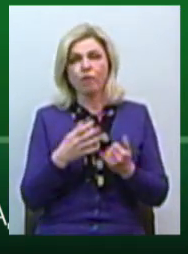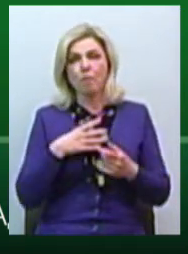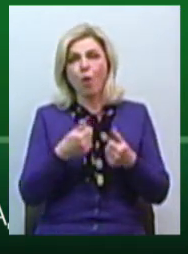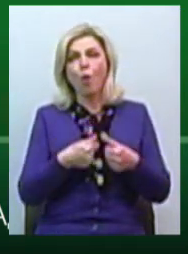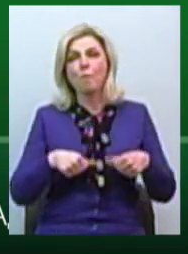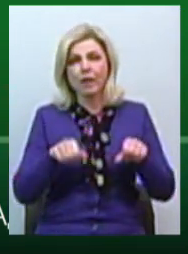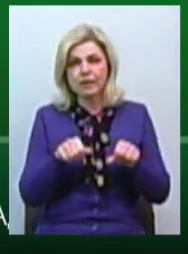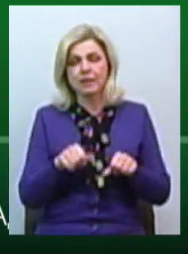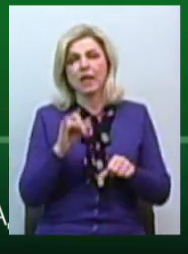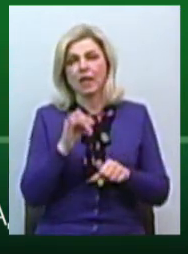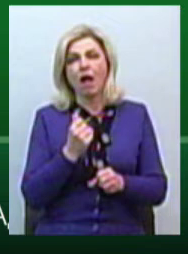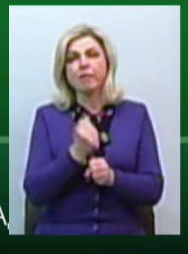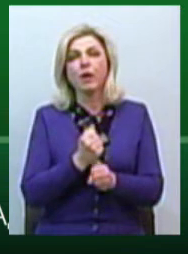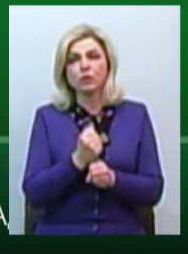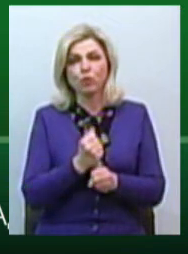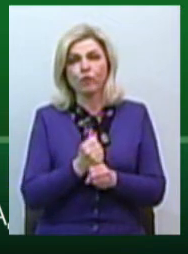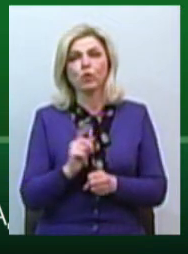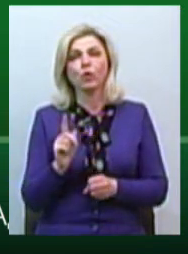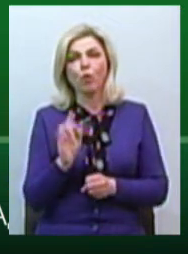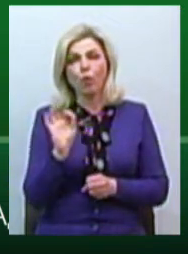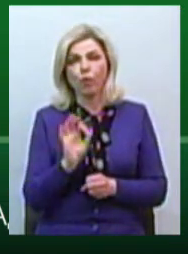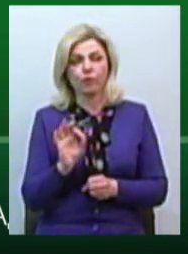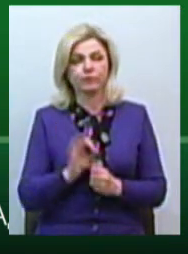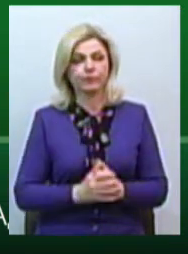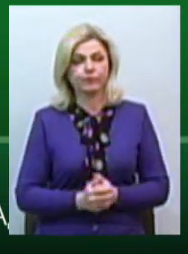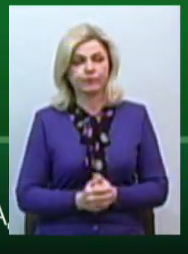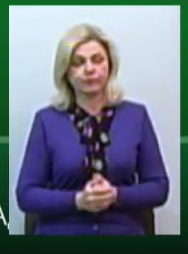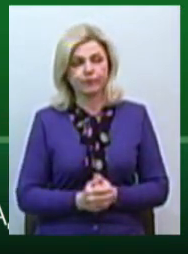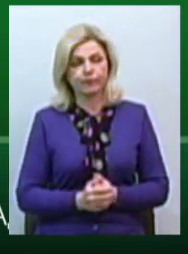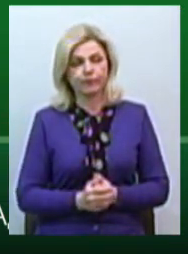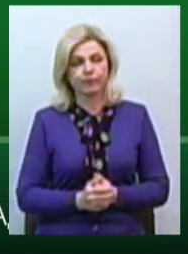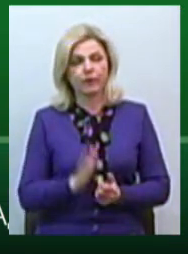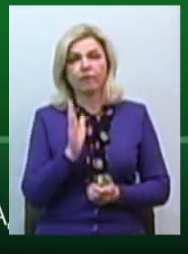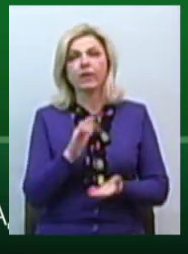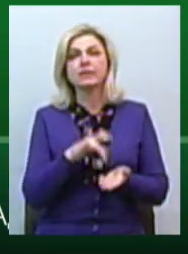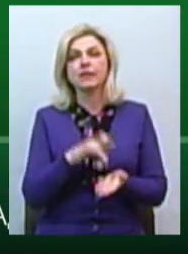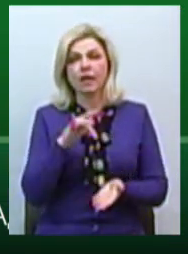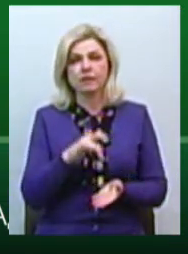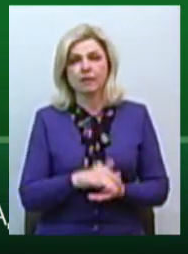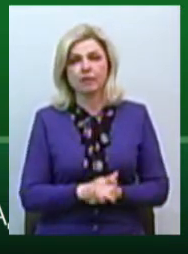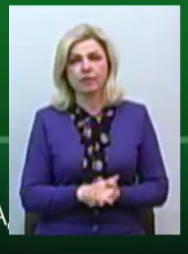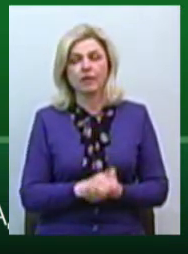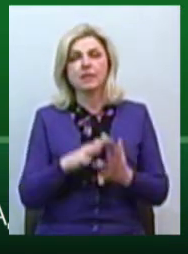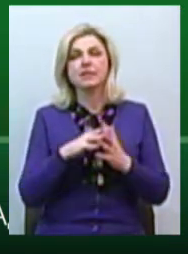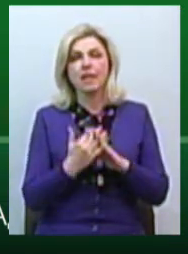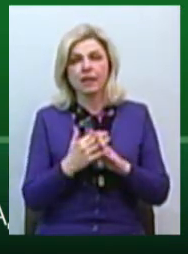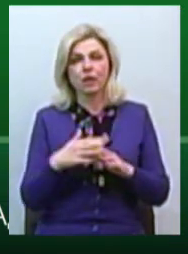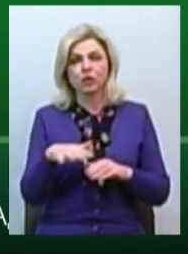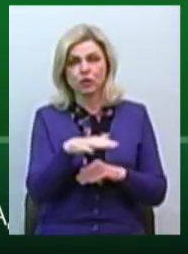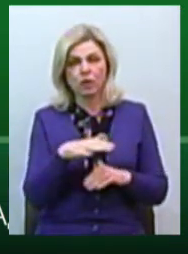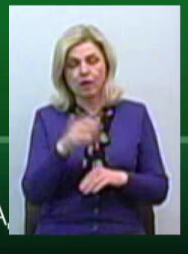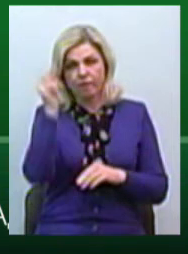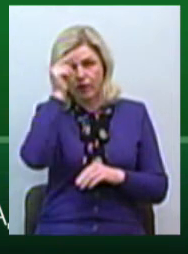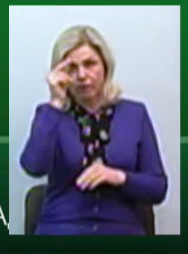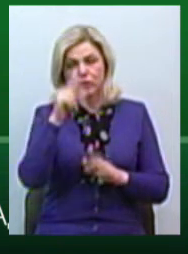ми відпрацьовували щодо у центрі, в самому селищі. Вивчаємо